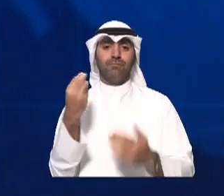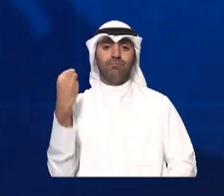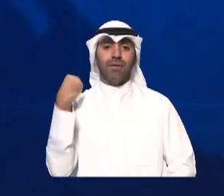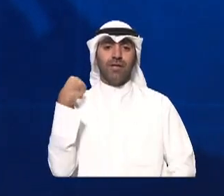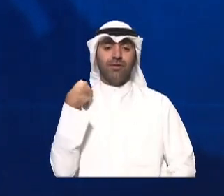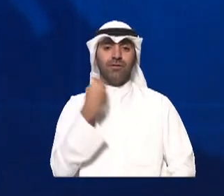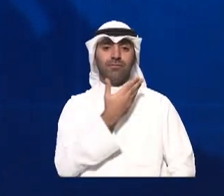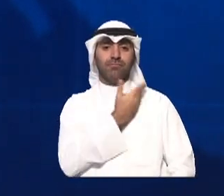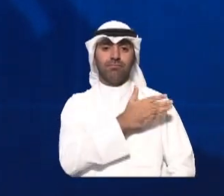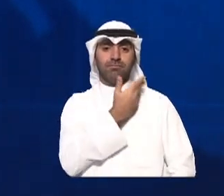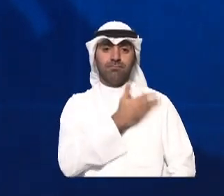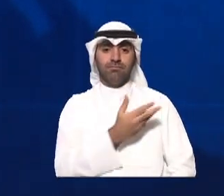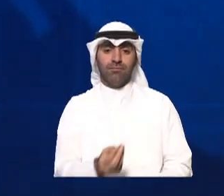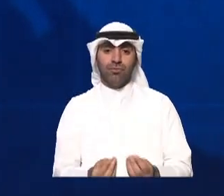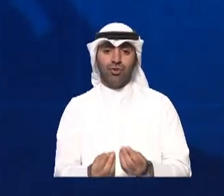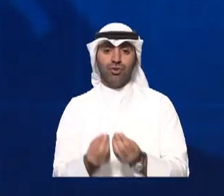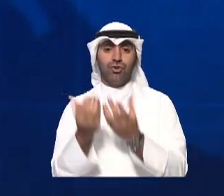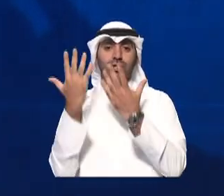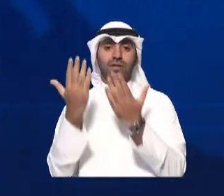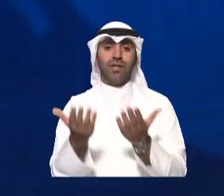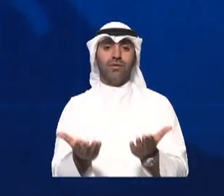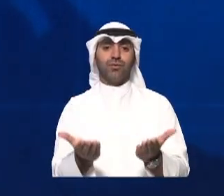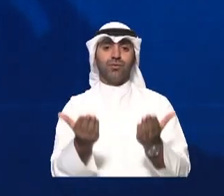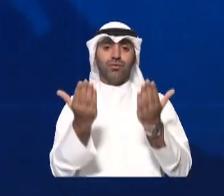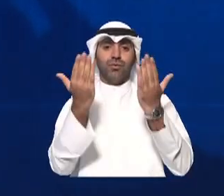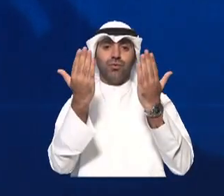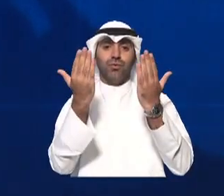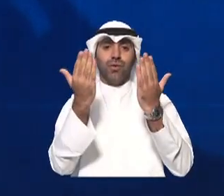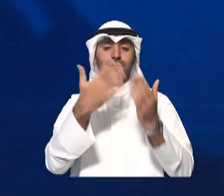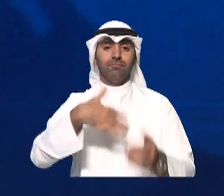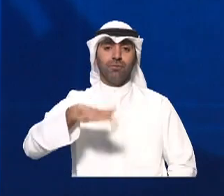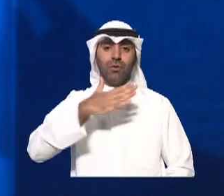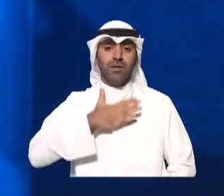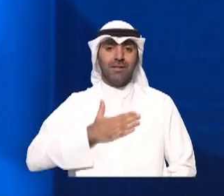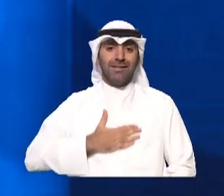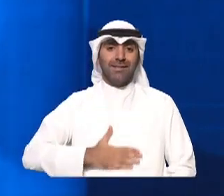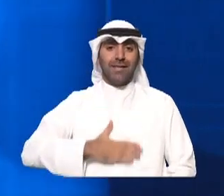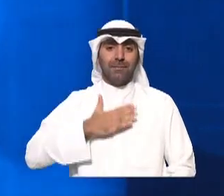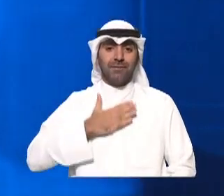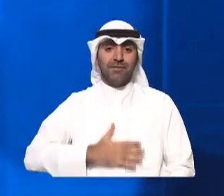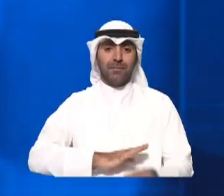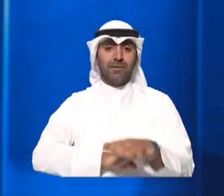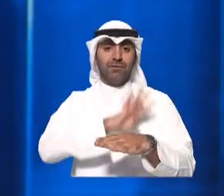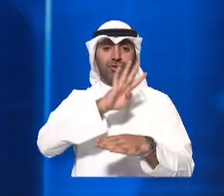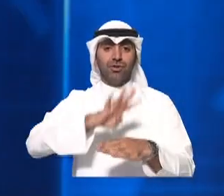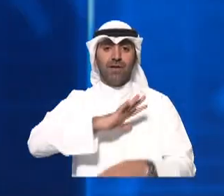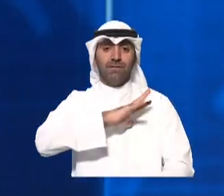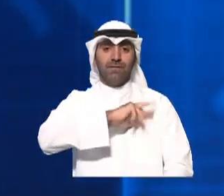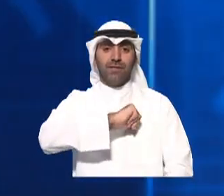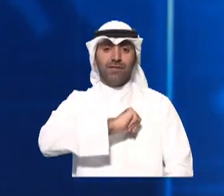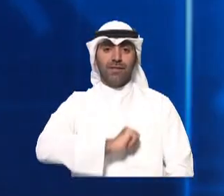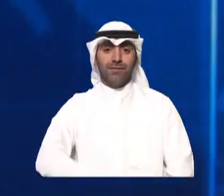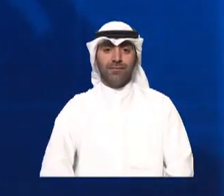ورضوانه ويسكنه فسيح جناته، وأن يلهم فلسطين وشعبها جميل الصبر والسلوان.